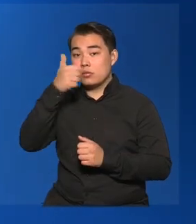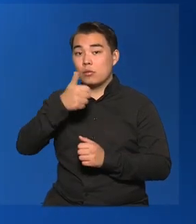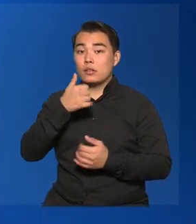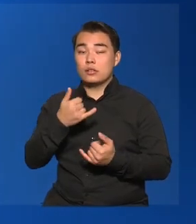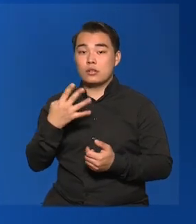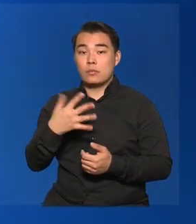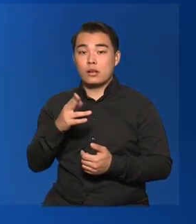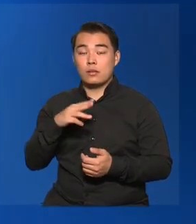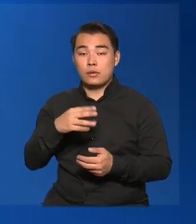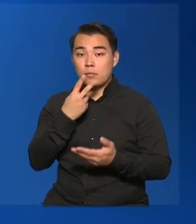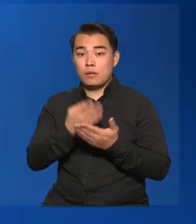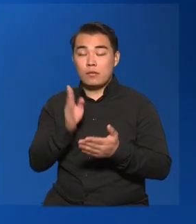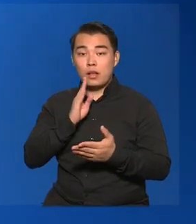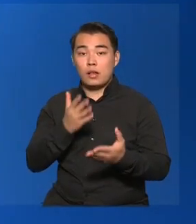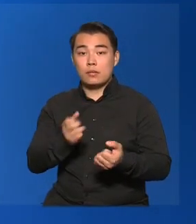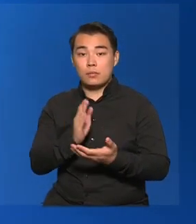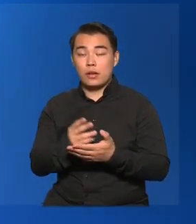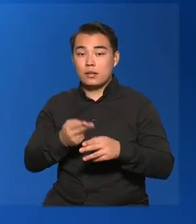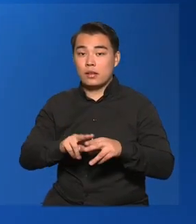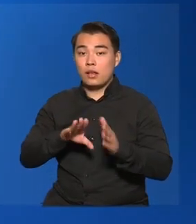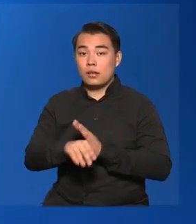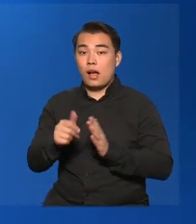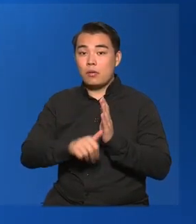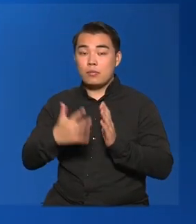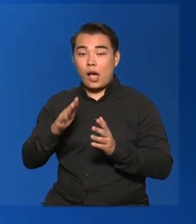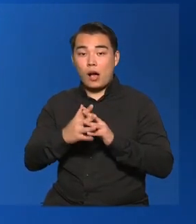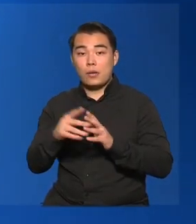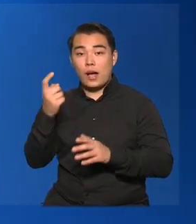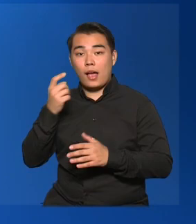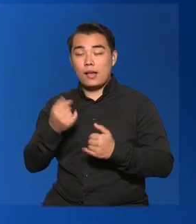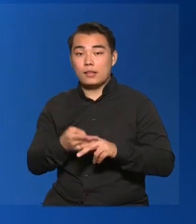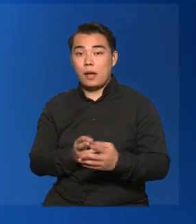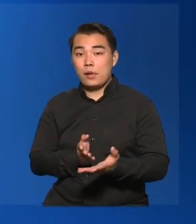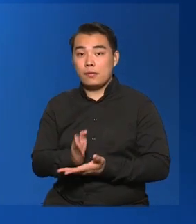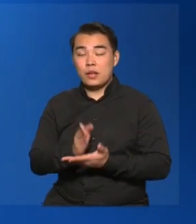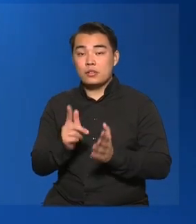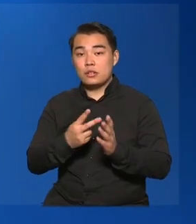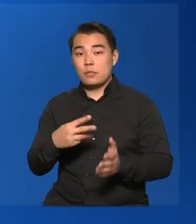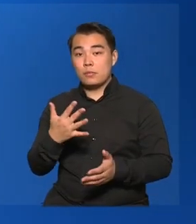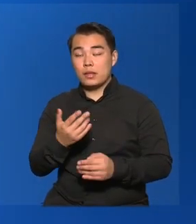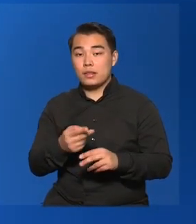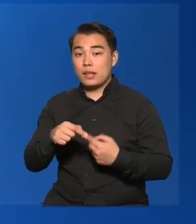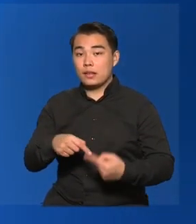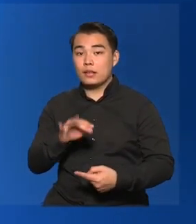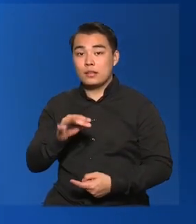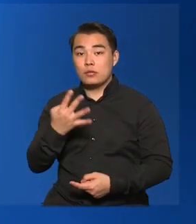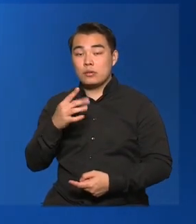текше шақырым су тұтынылады. Оның 65%-ы ауыл шаруашылығы саласында, 25%-ы өнеркәсіпте,